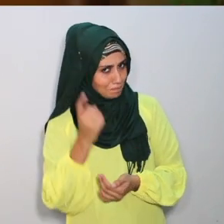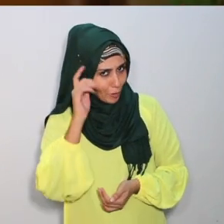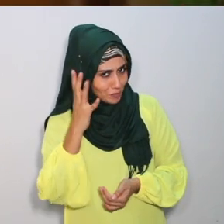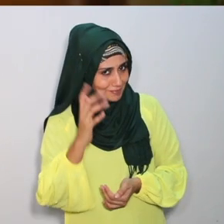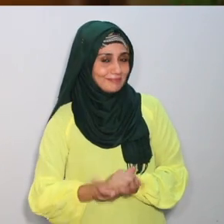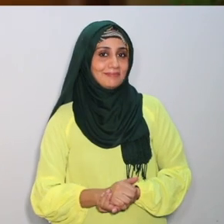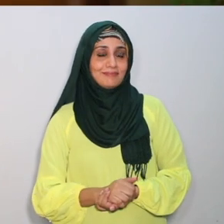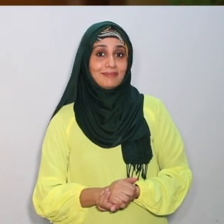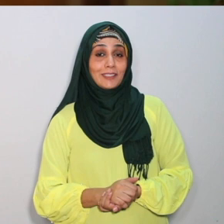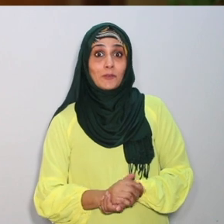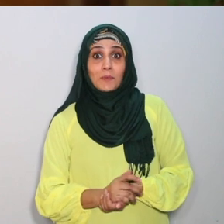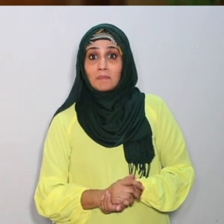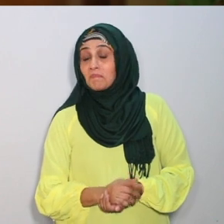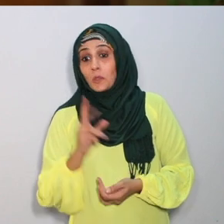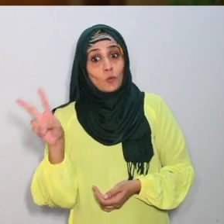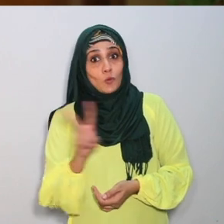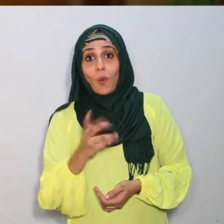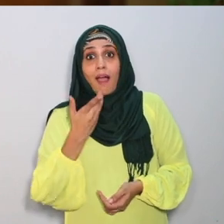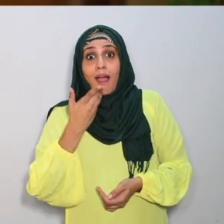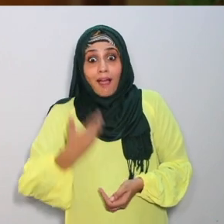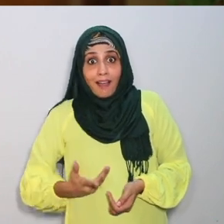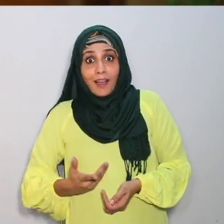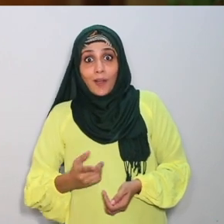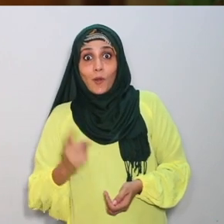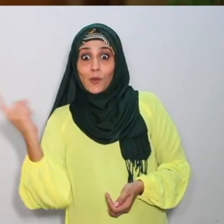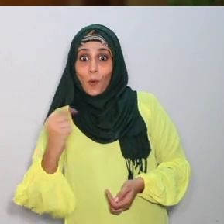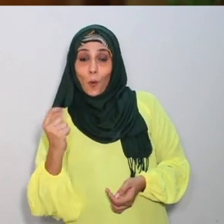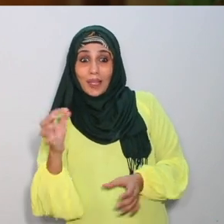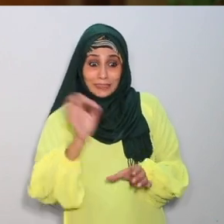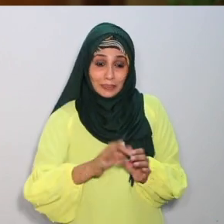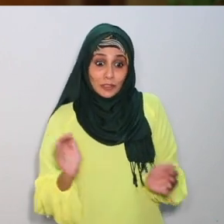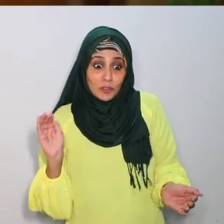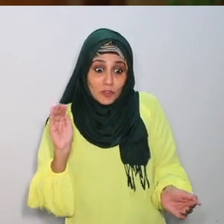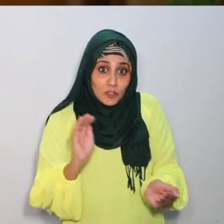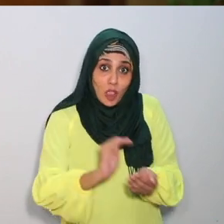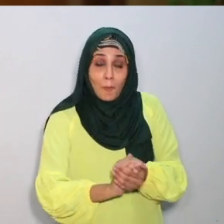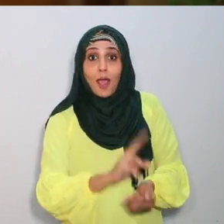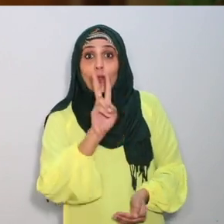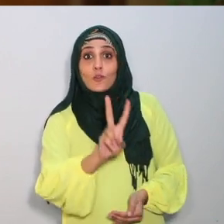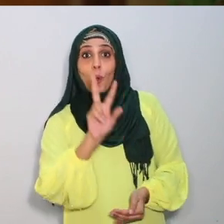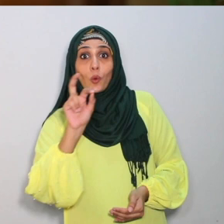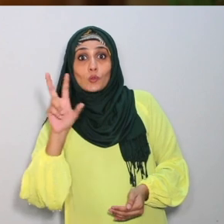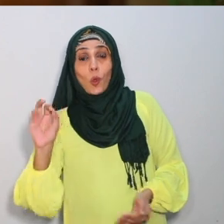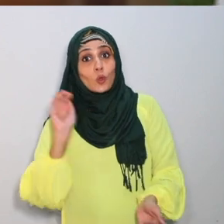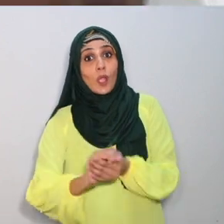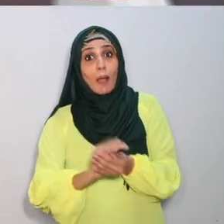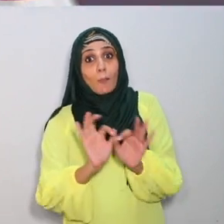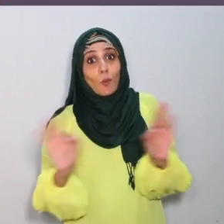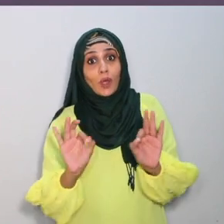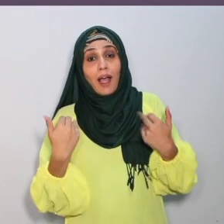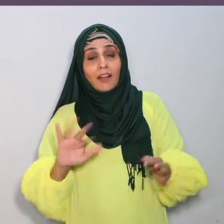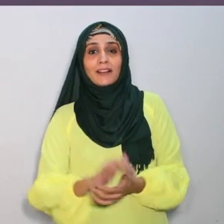नहीं, उन्हें भी यकीन नहीं आया कि उन्होंने पूरे 200 रुपए जमा कर लिए